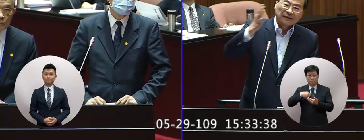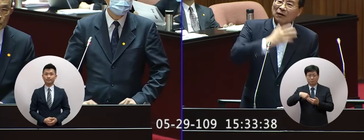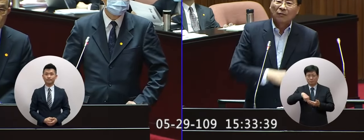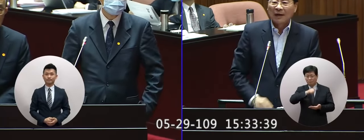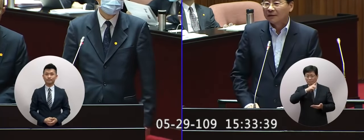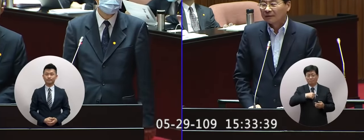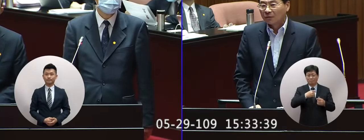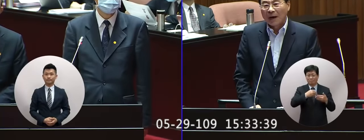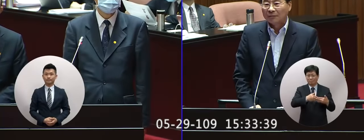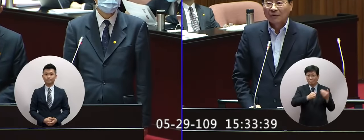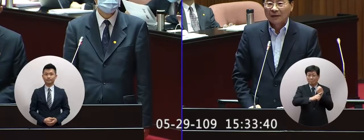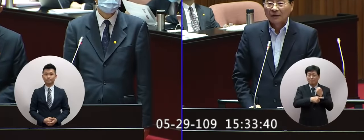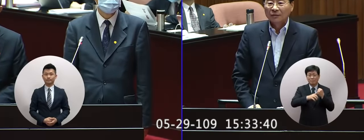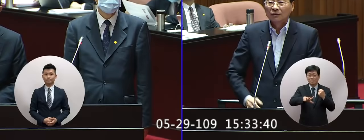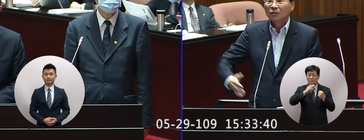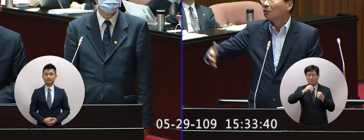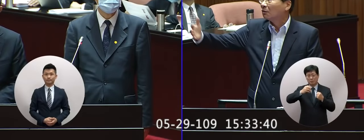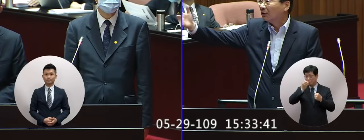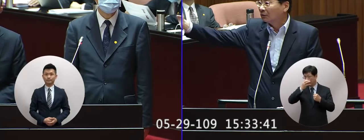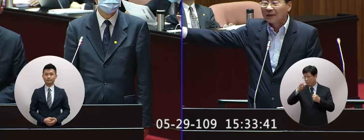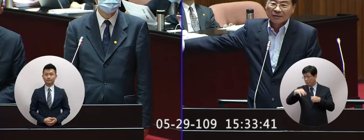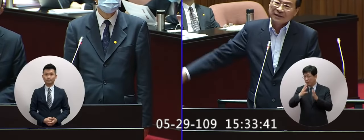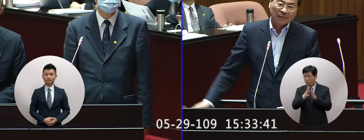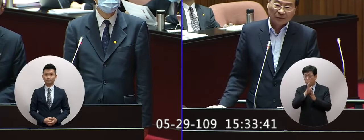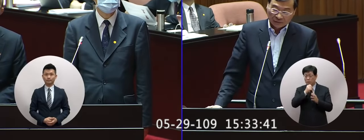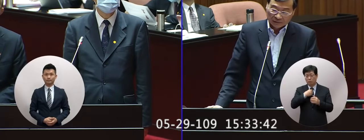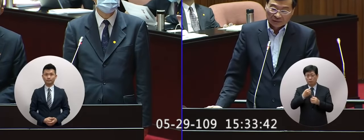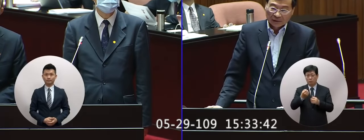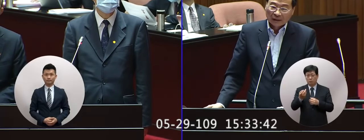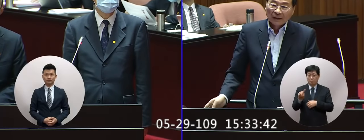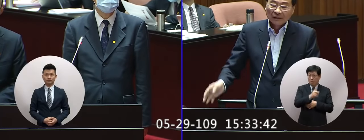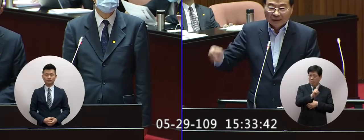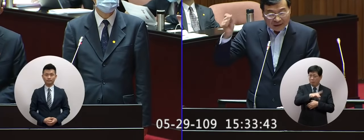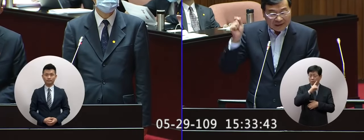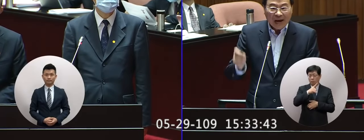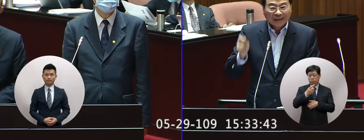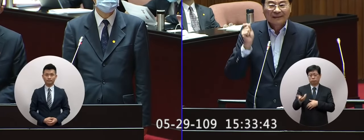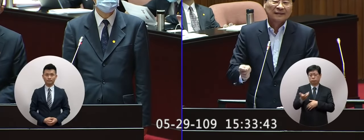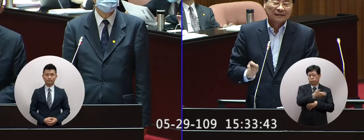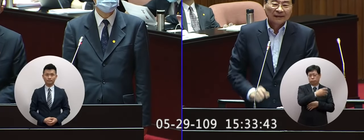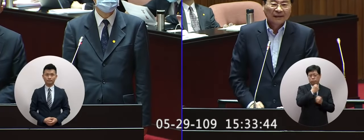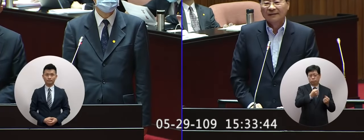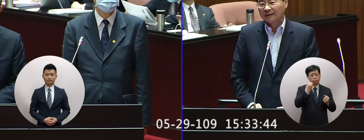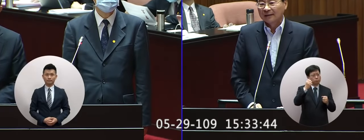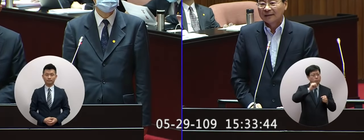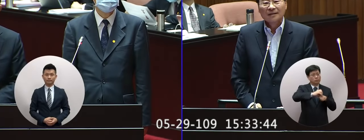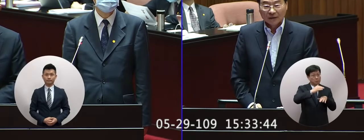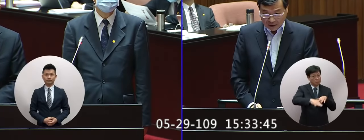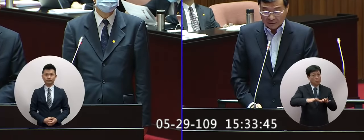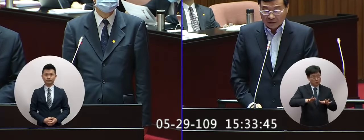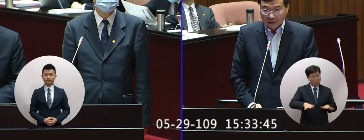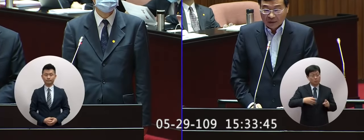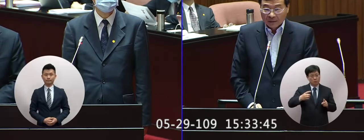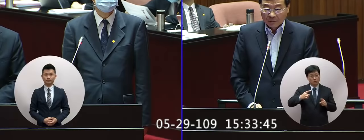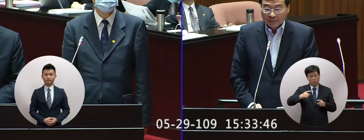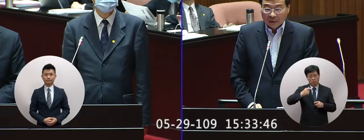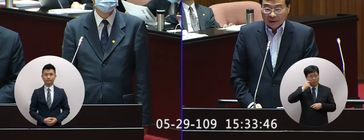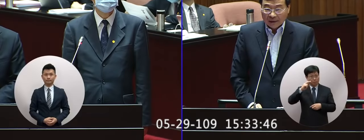港的钱到外流，都流到新加坡去，这个是难得的利机跟机